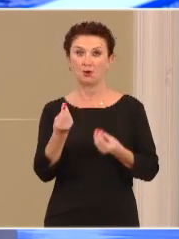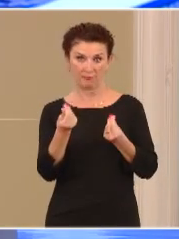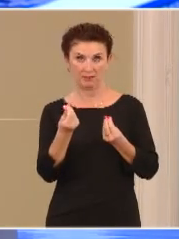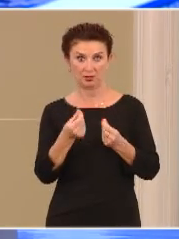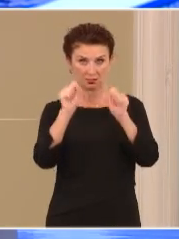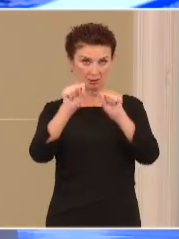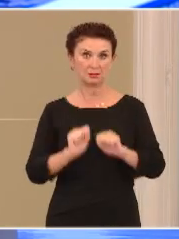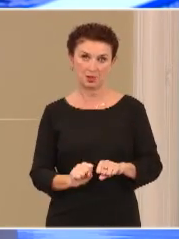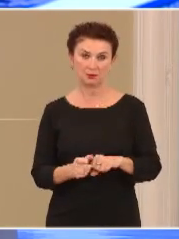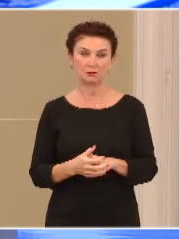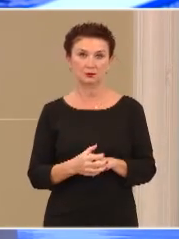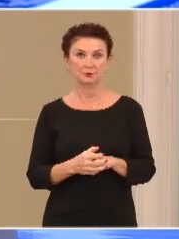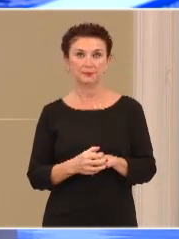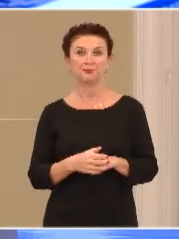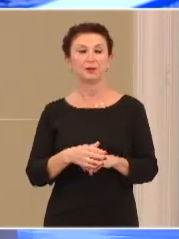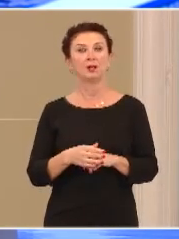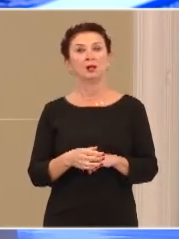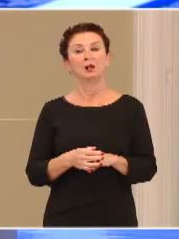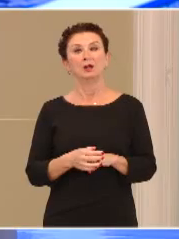bankowy na proces